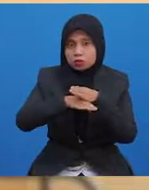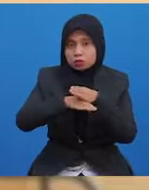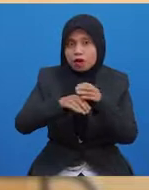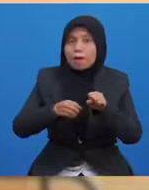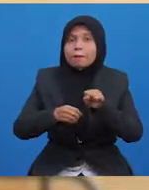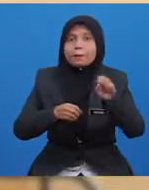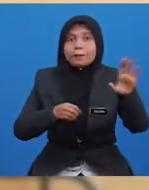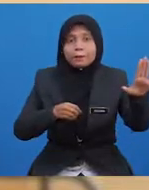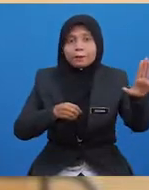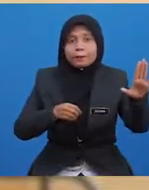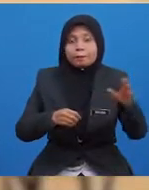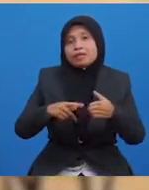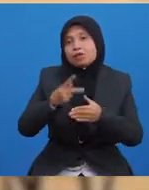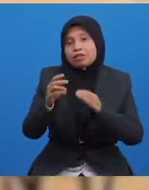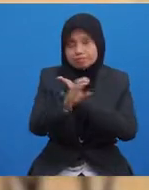pengeluaran pertanian.